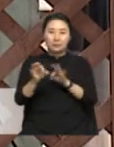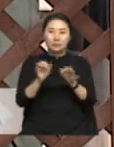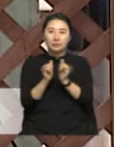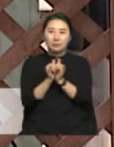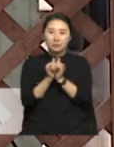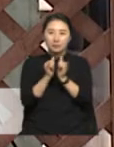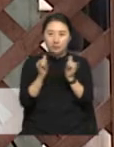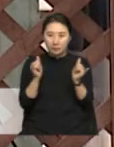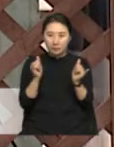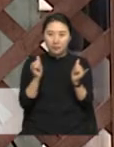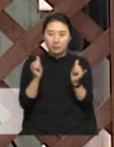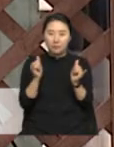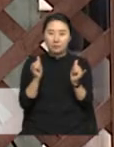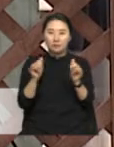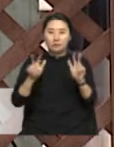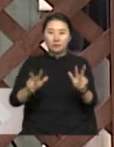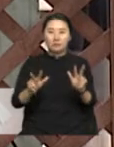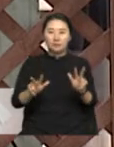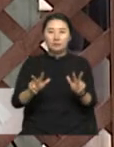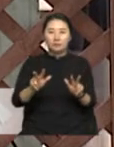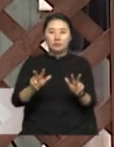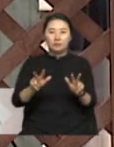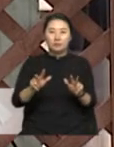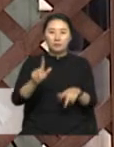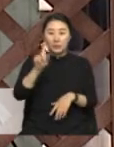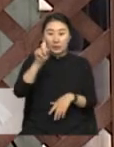그 지금 남아있는 11구역의